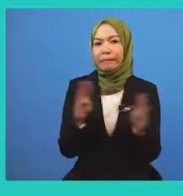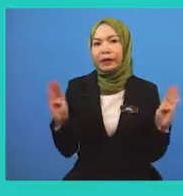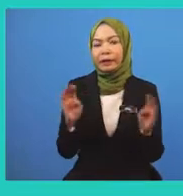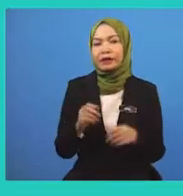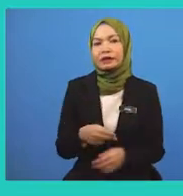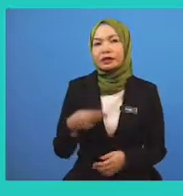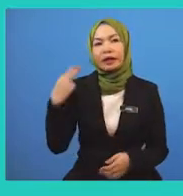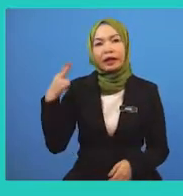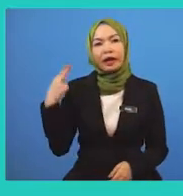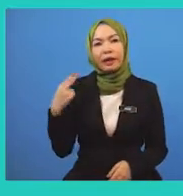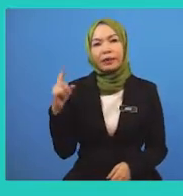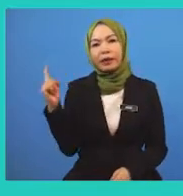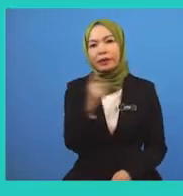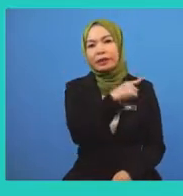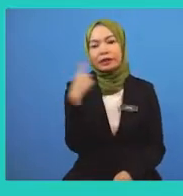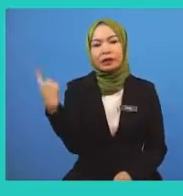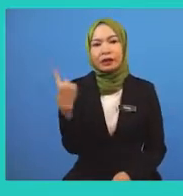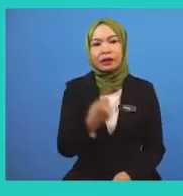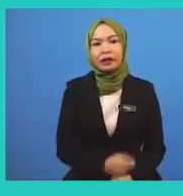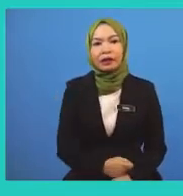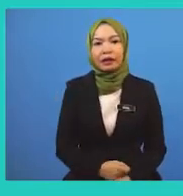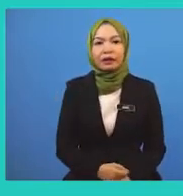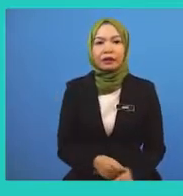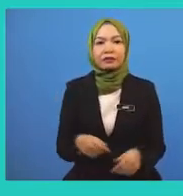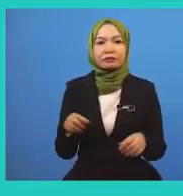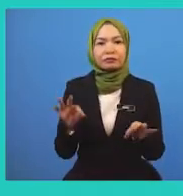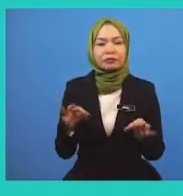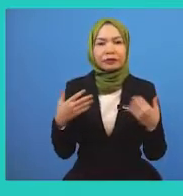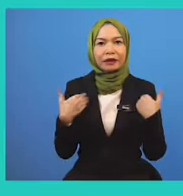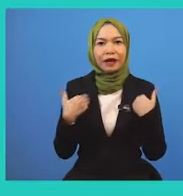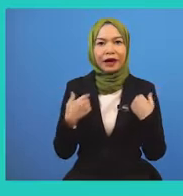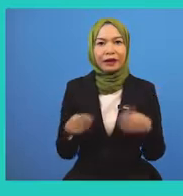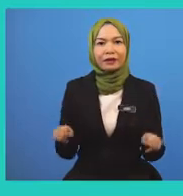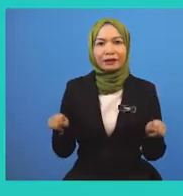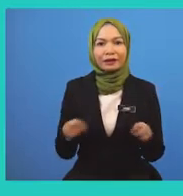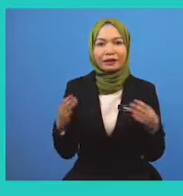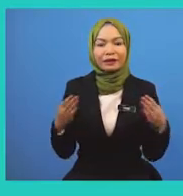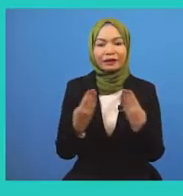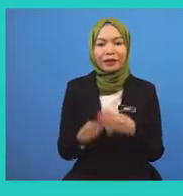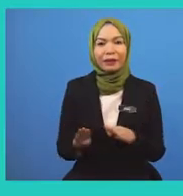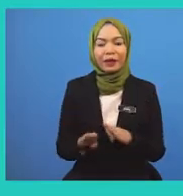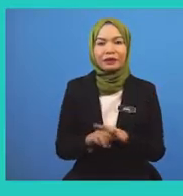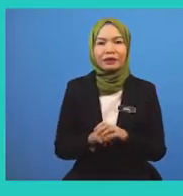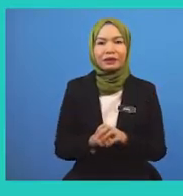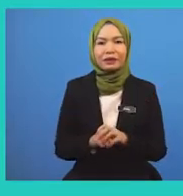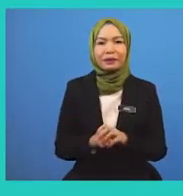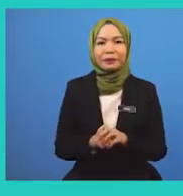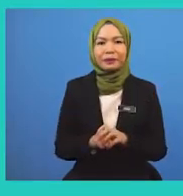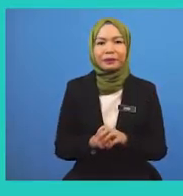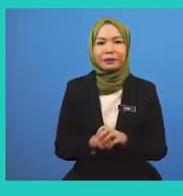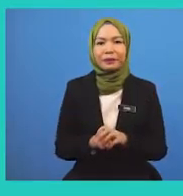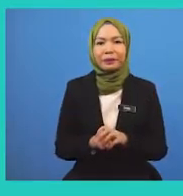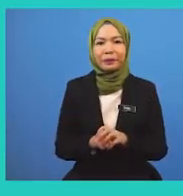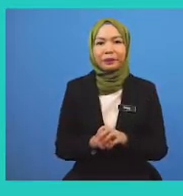ke persekitaran apabila bertindak balas. Bahan kimia yang biasa digunakan dalam pek panas